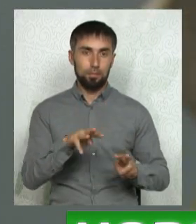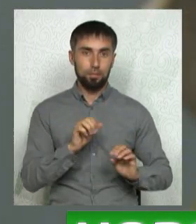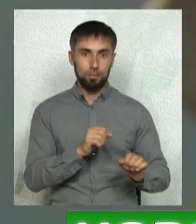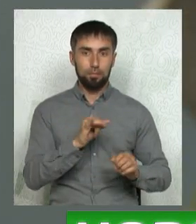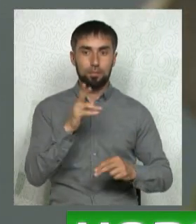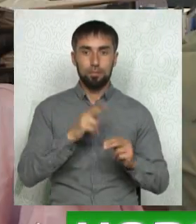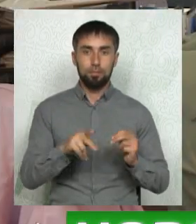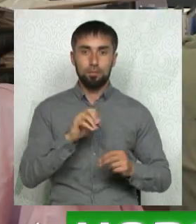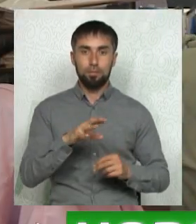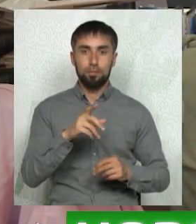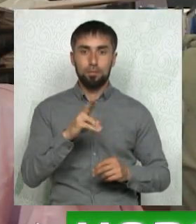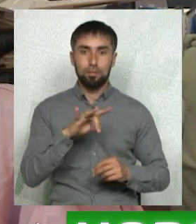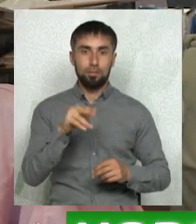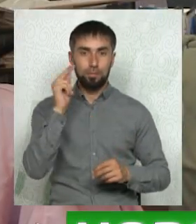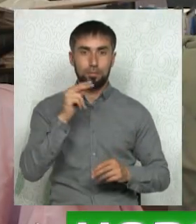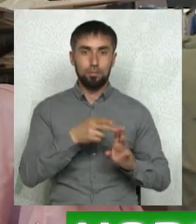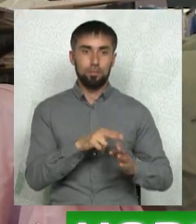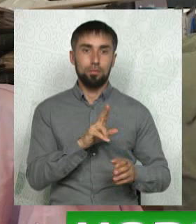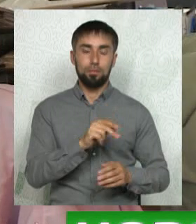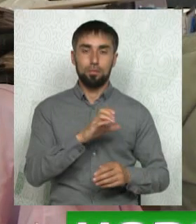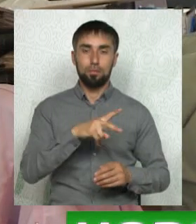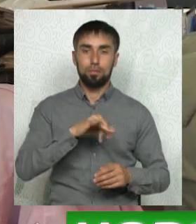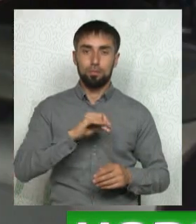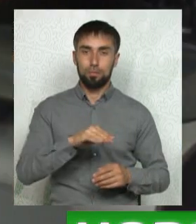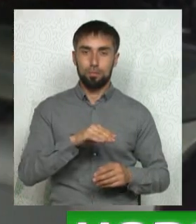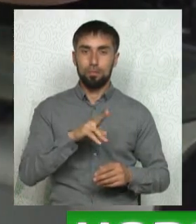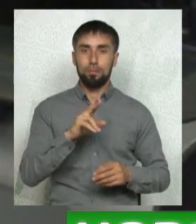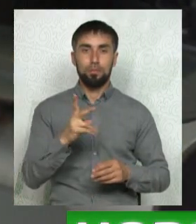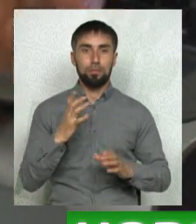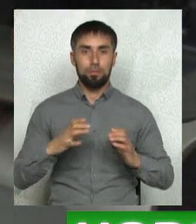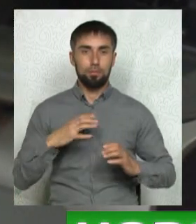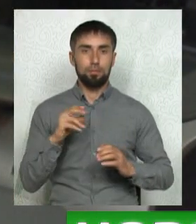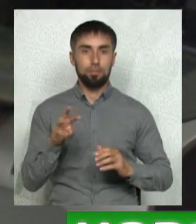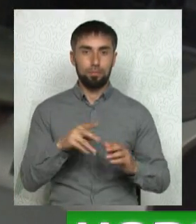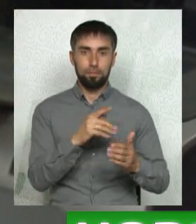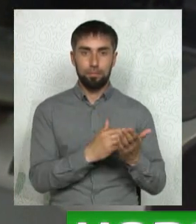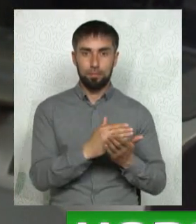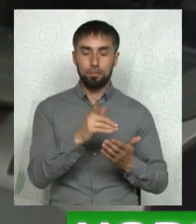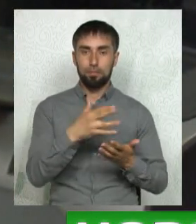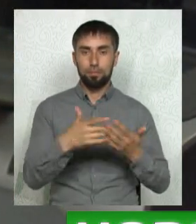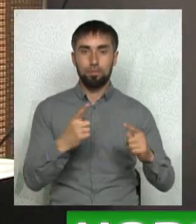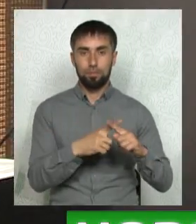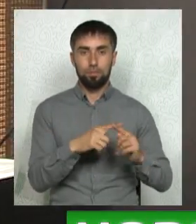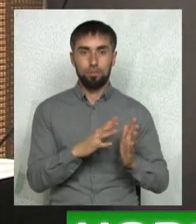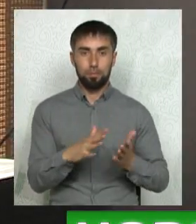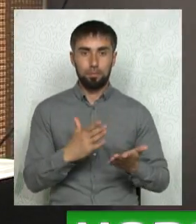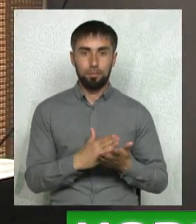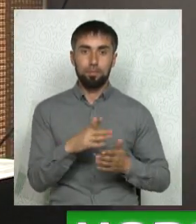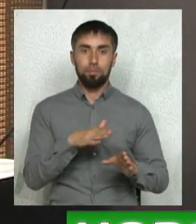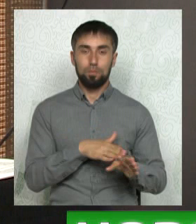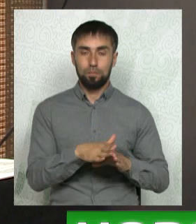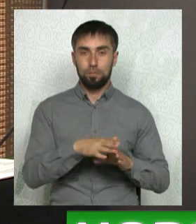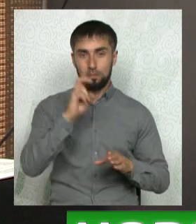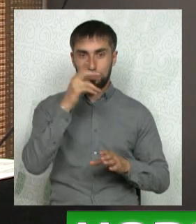тем, что курсанты служат, а не учатся, как студенты гражданских университетов. У этой службы много своих плюсов. Полное